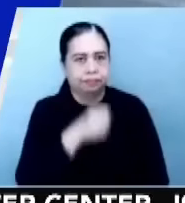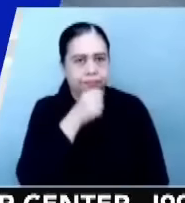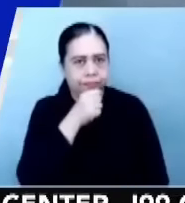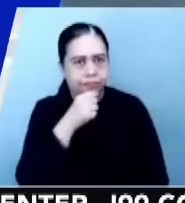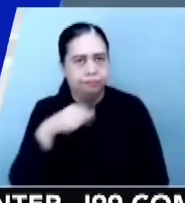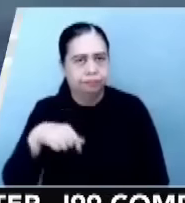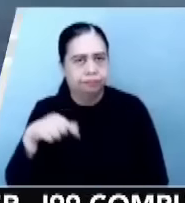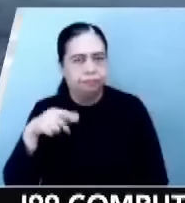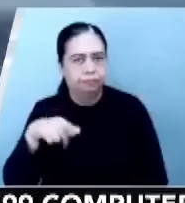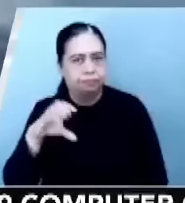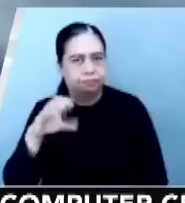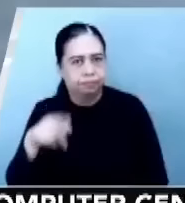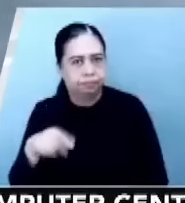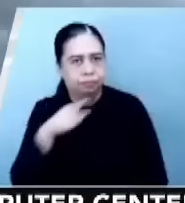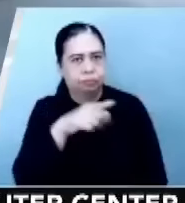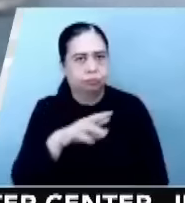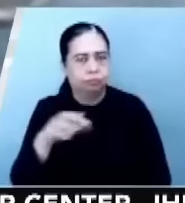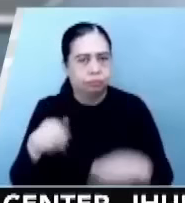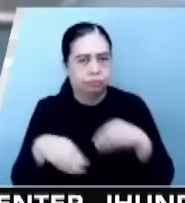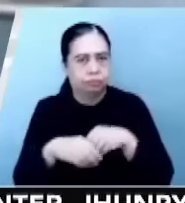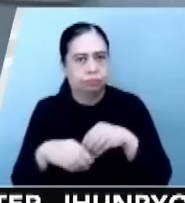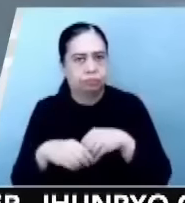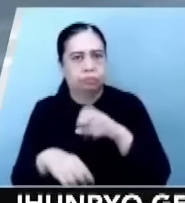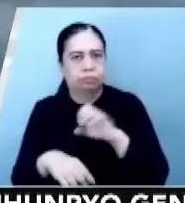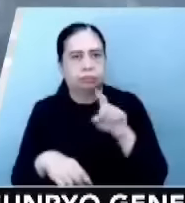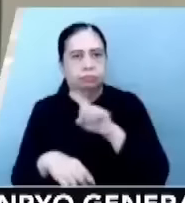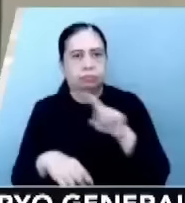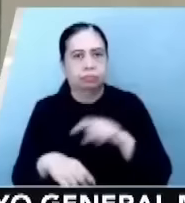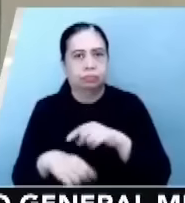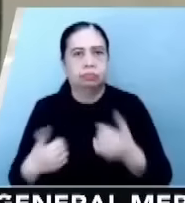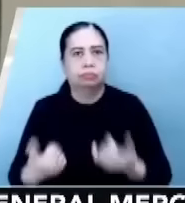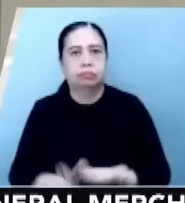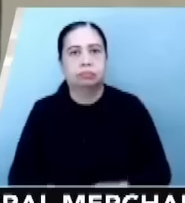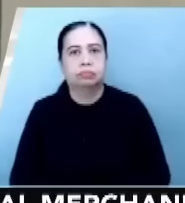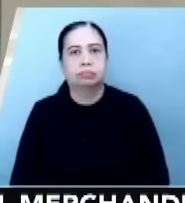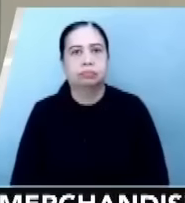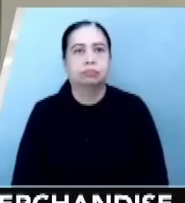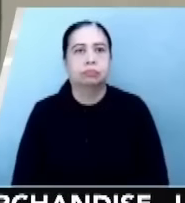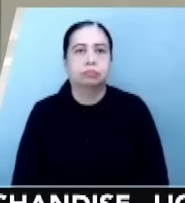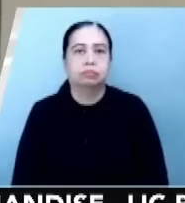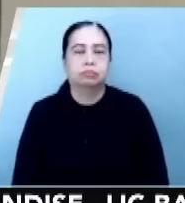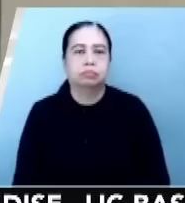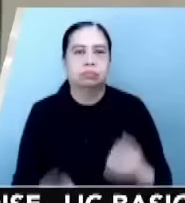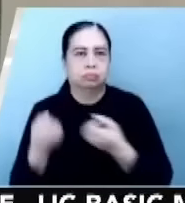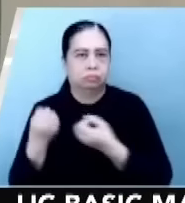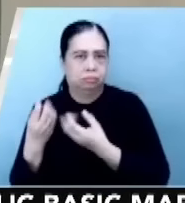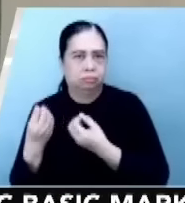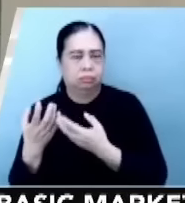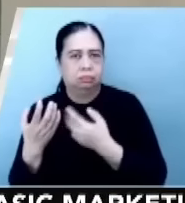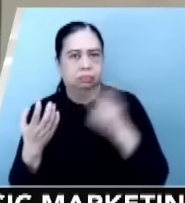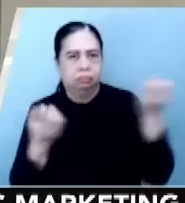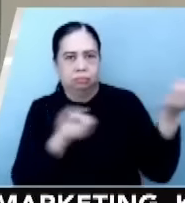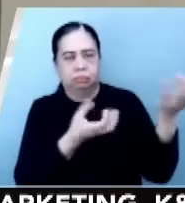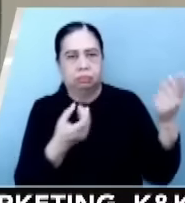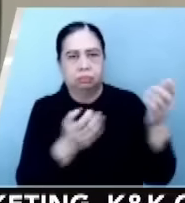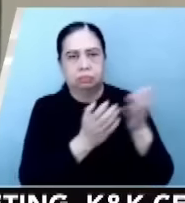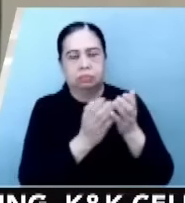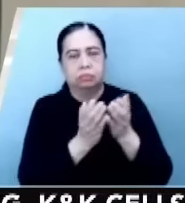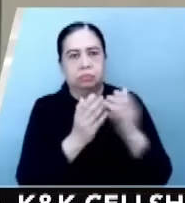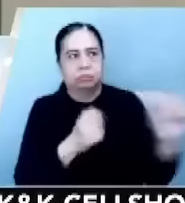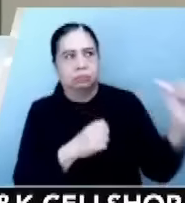activities. Please stay with us for safety. Medyo outnumbered actually yung boats natin. Nakita nyo